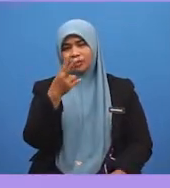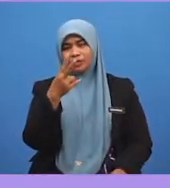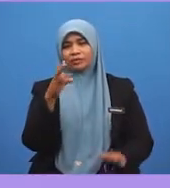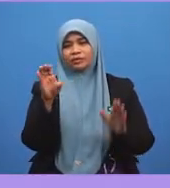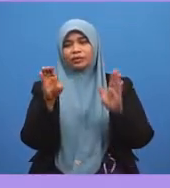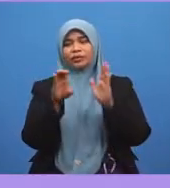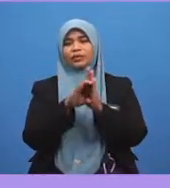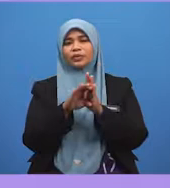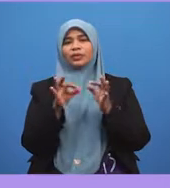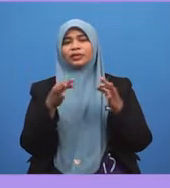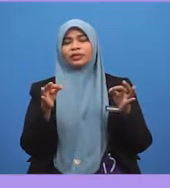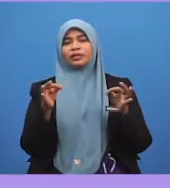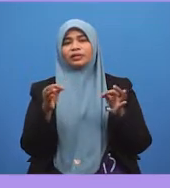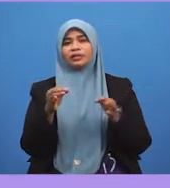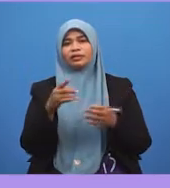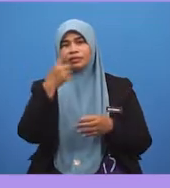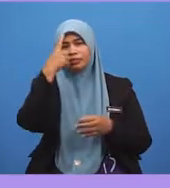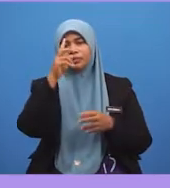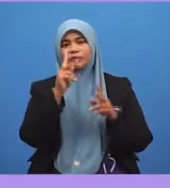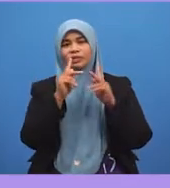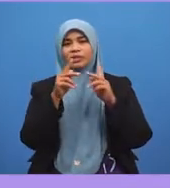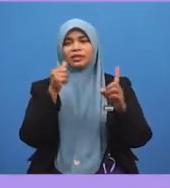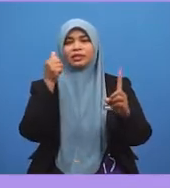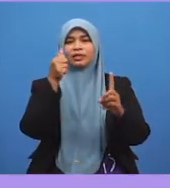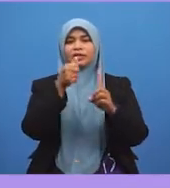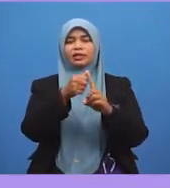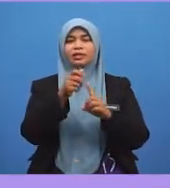contoh ayat untuk kata arah kanan.